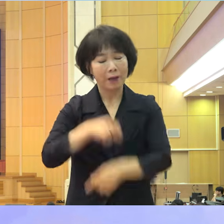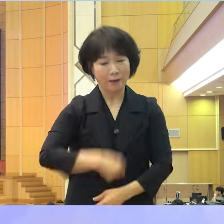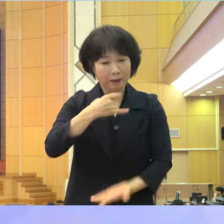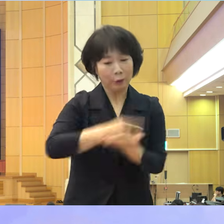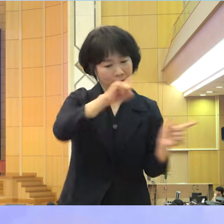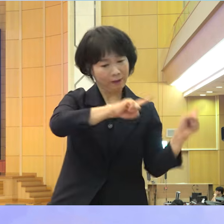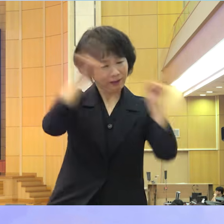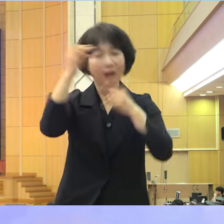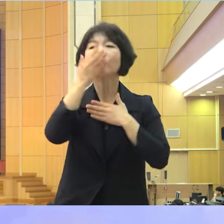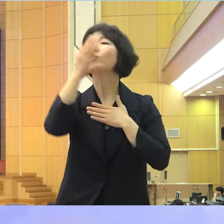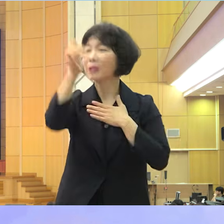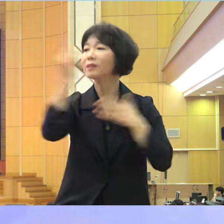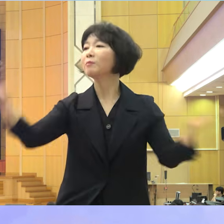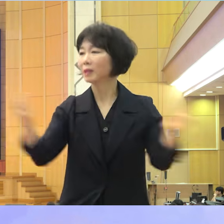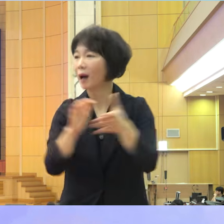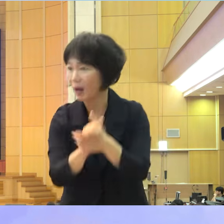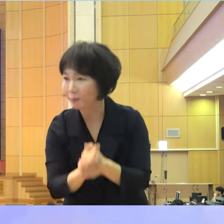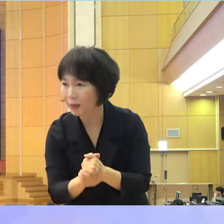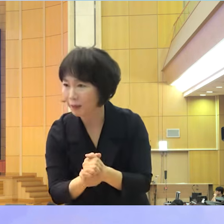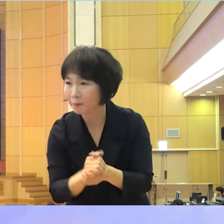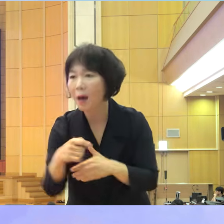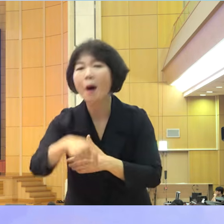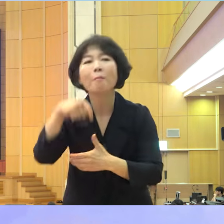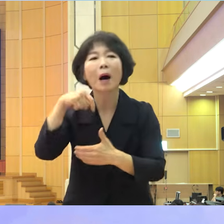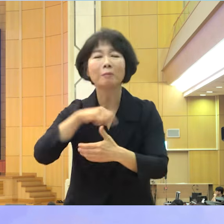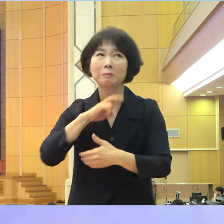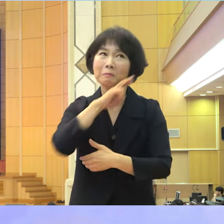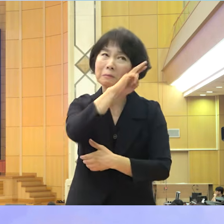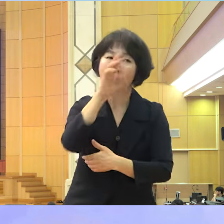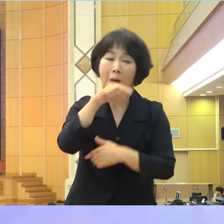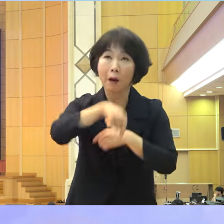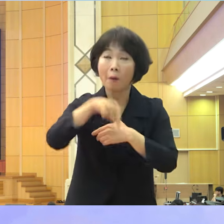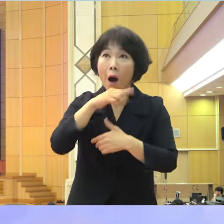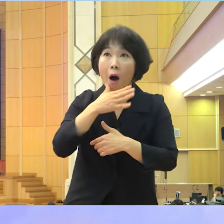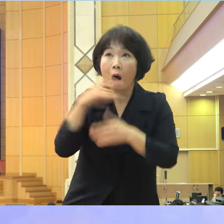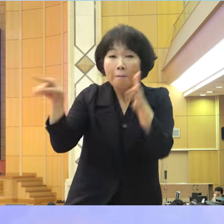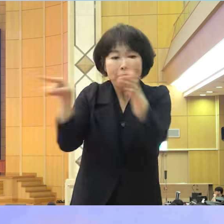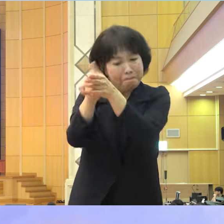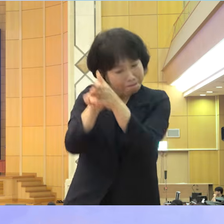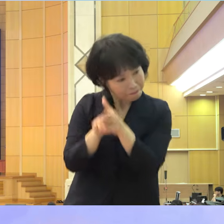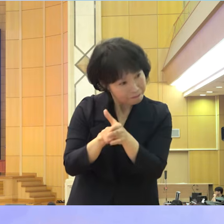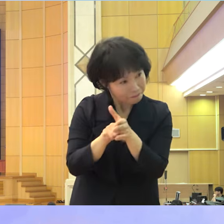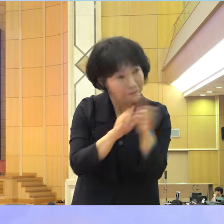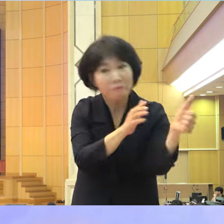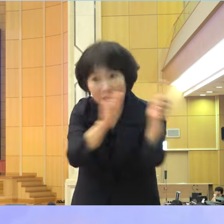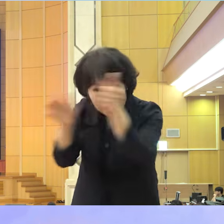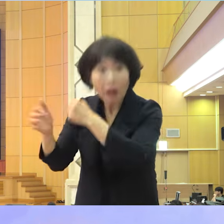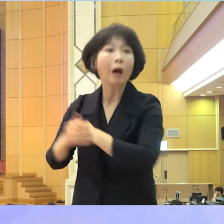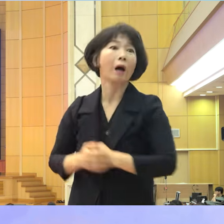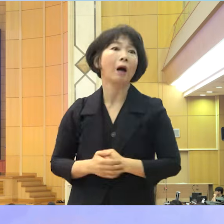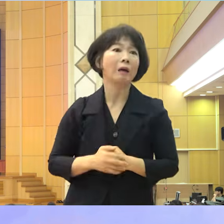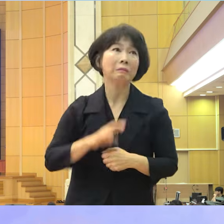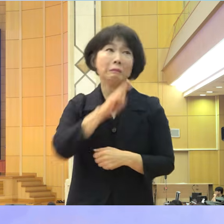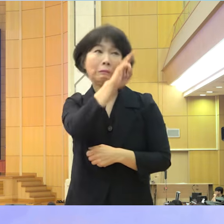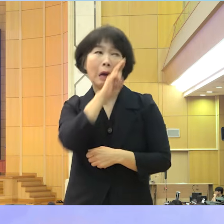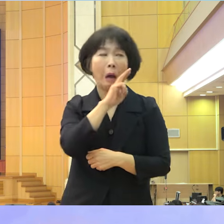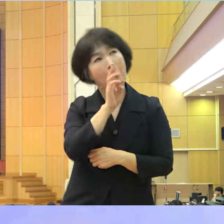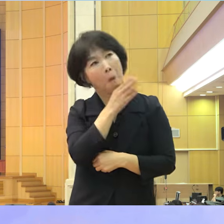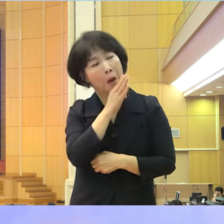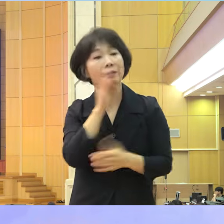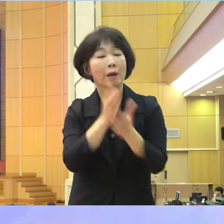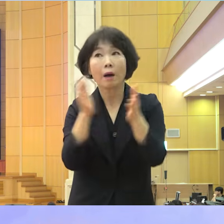의인으로 살아났다는 것입니다. 그걸 믿으라고 하는 것이에요. 할렐루야. 고린도후서 8장 9절입니다.